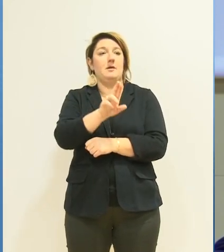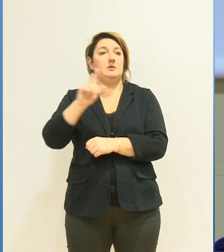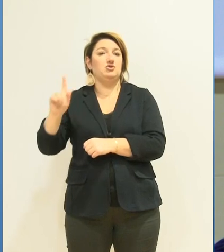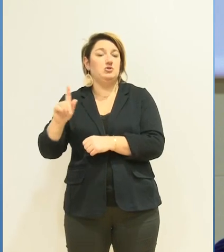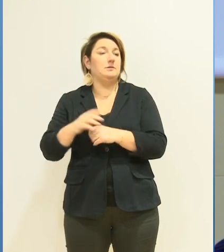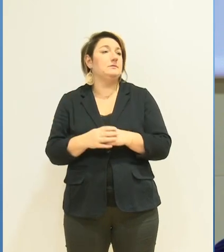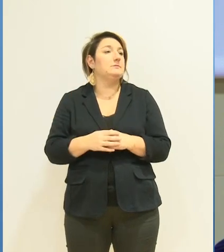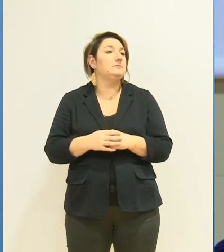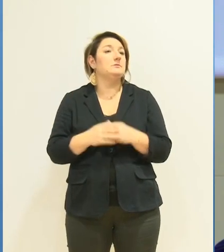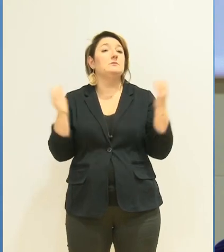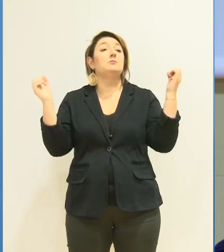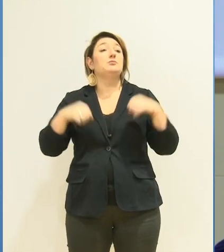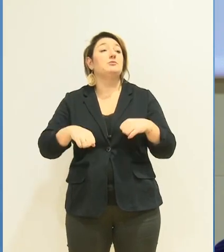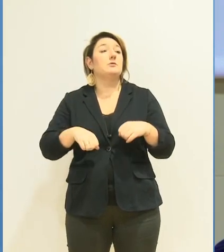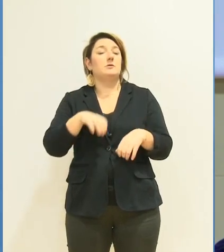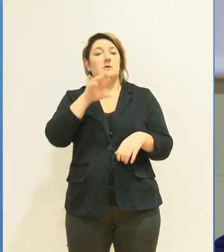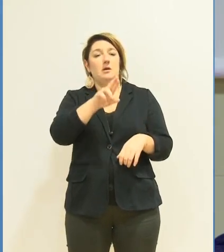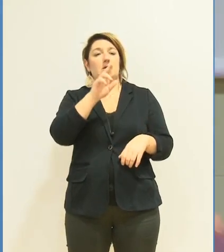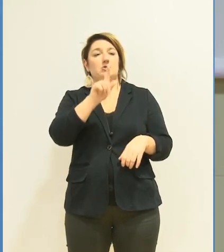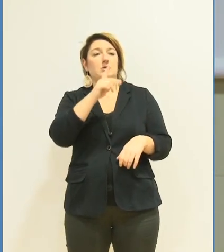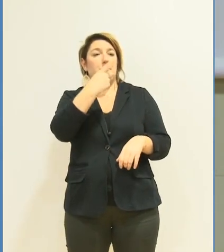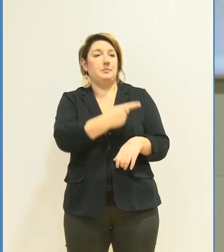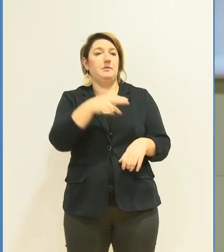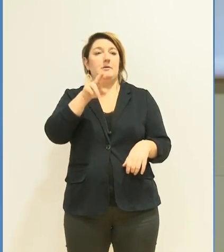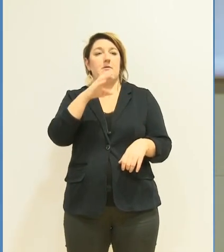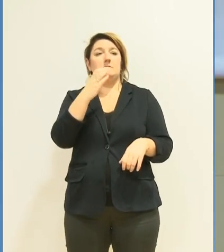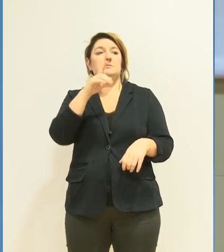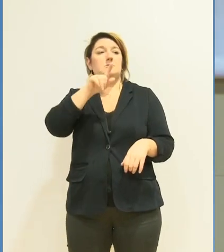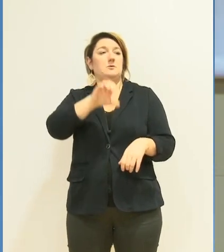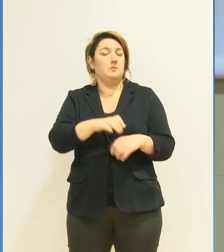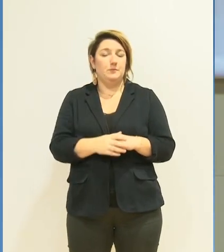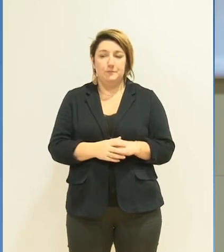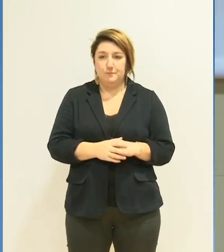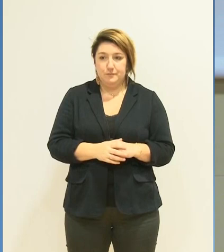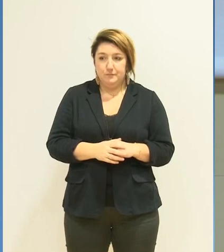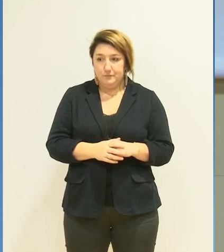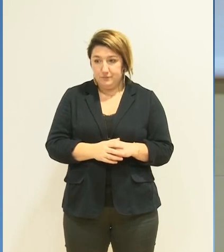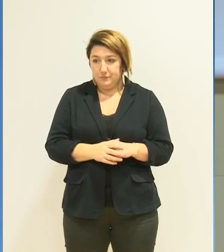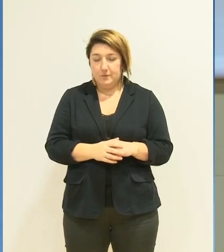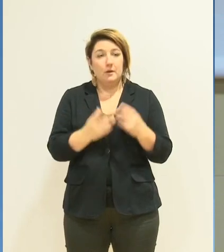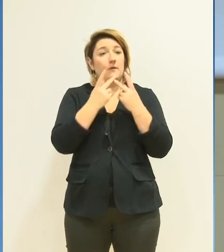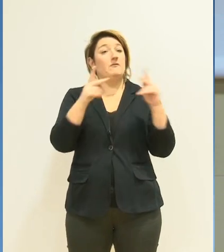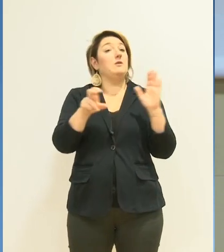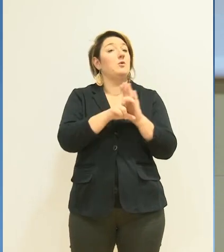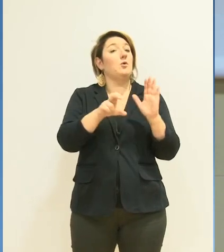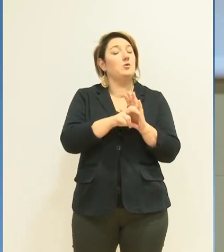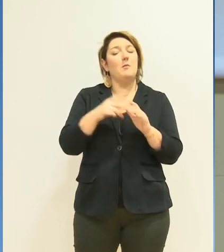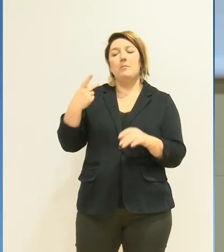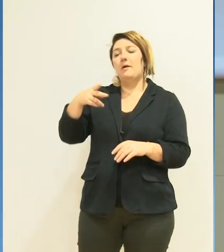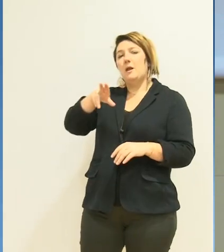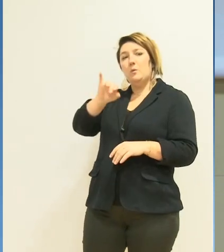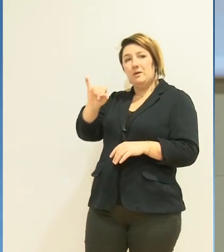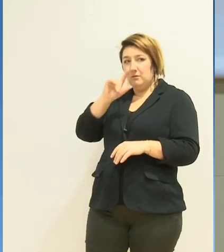qui votent pour rg prcg eux donc la vie de la ville de grenoble pour le paie lui est